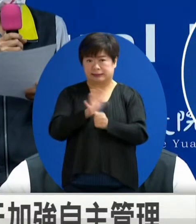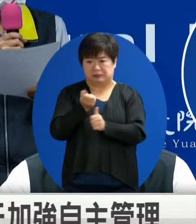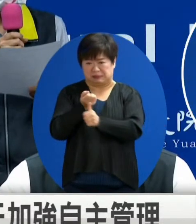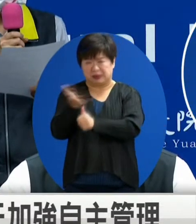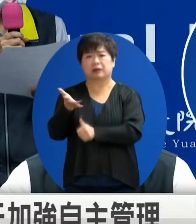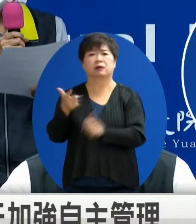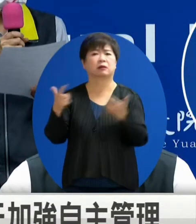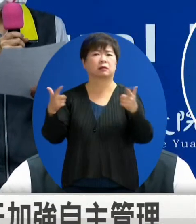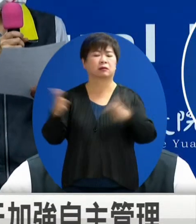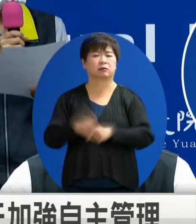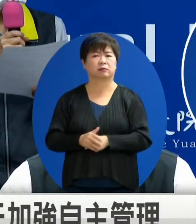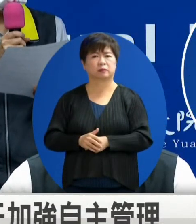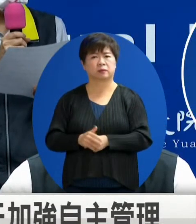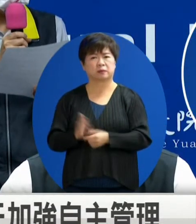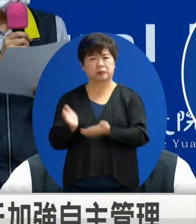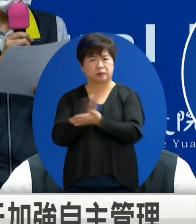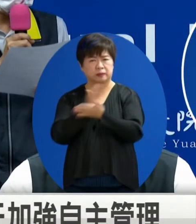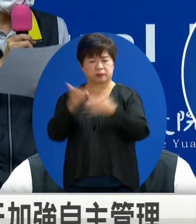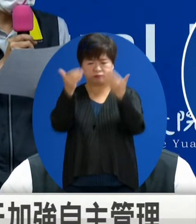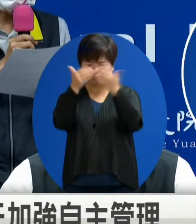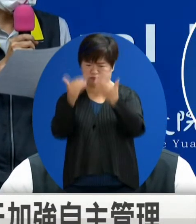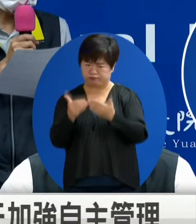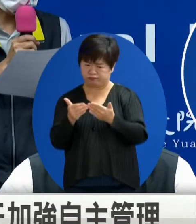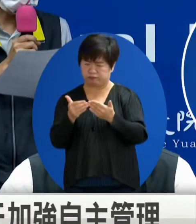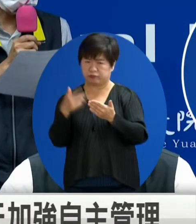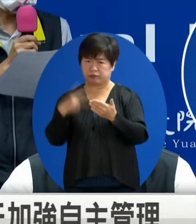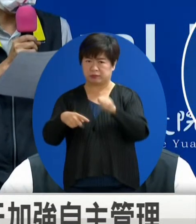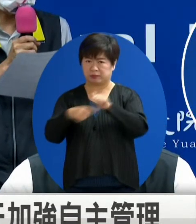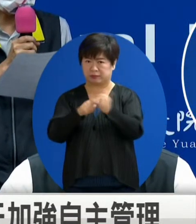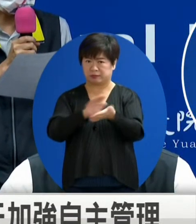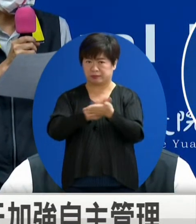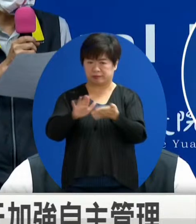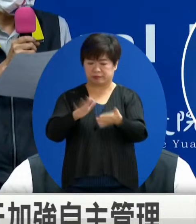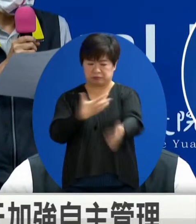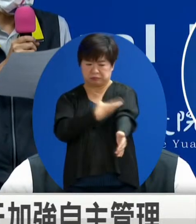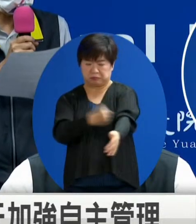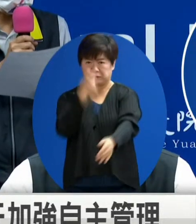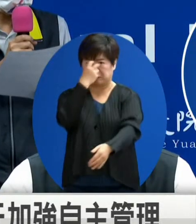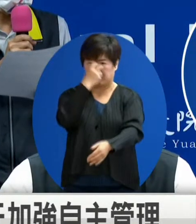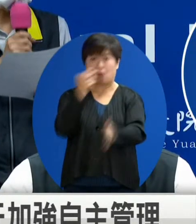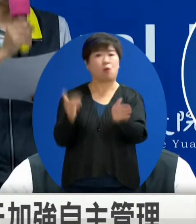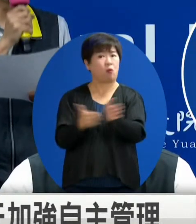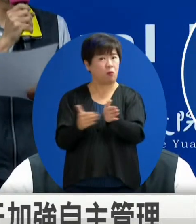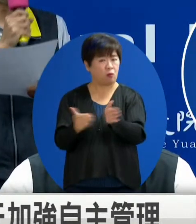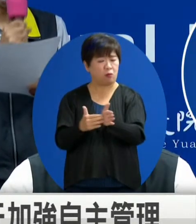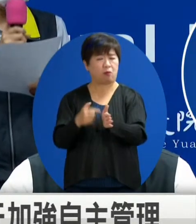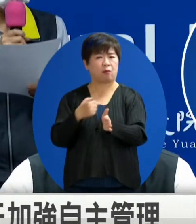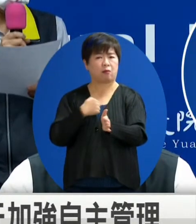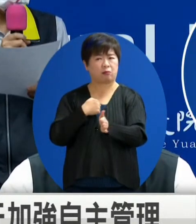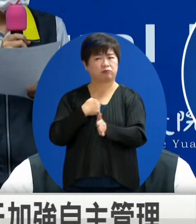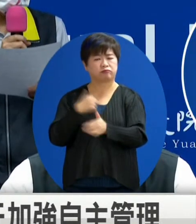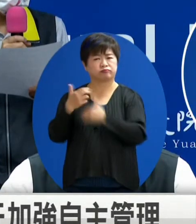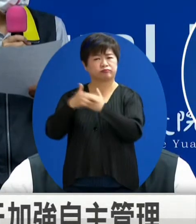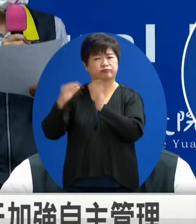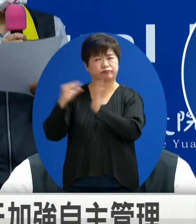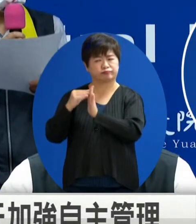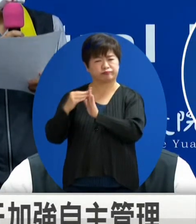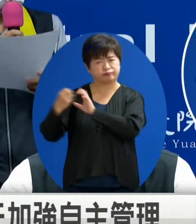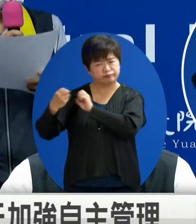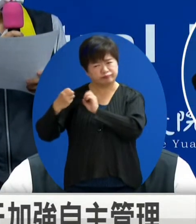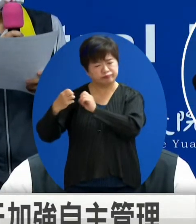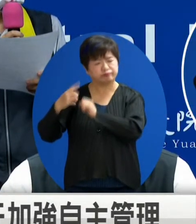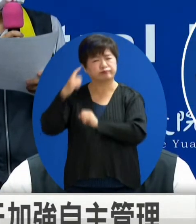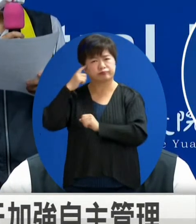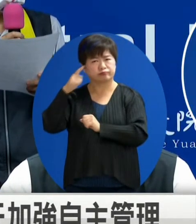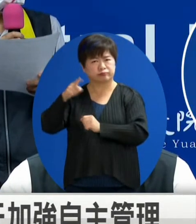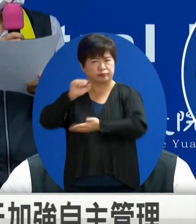染所致，所以综合相关的症状跟这个血清抗体的检验结果，我们跟卫生局这边综合研判为就